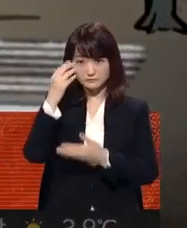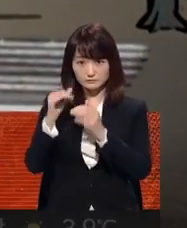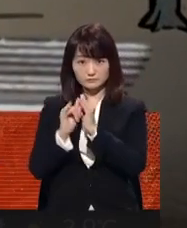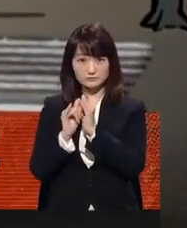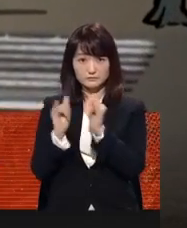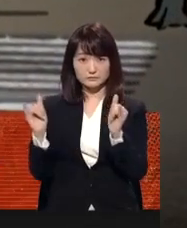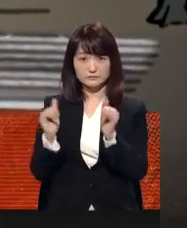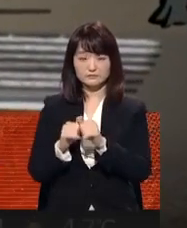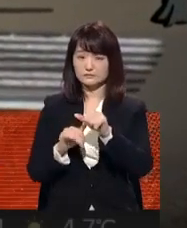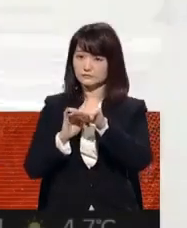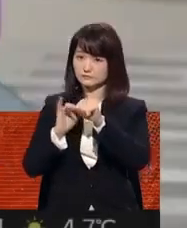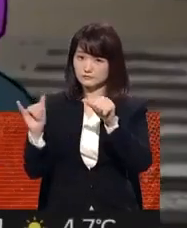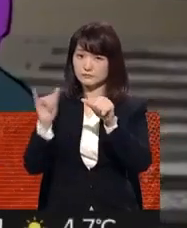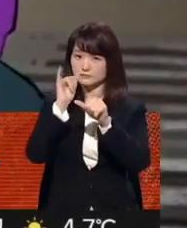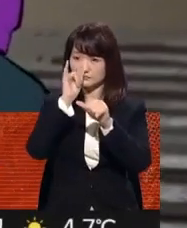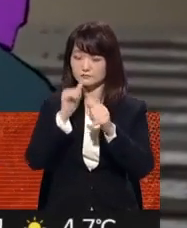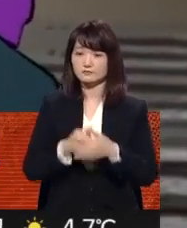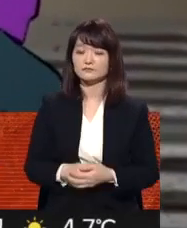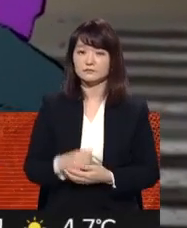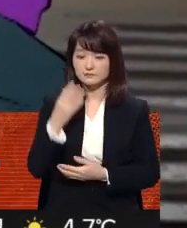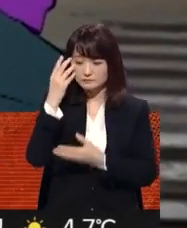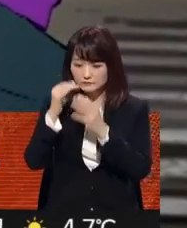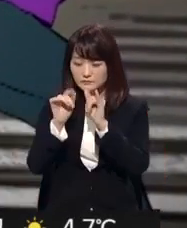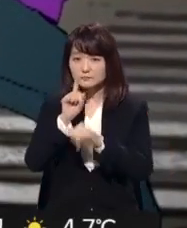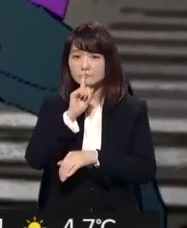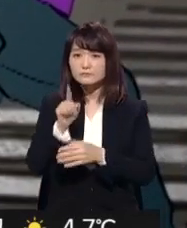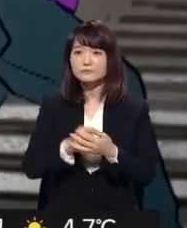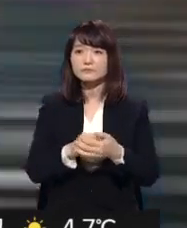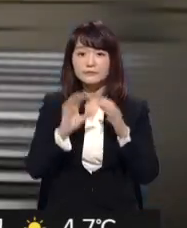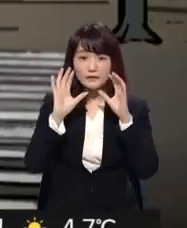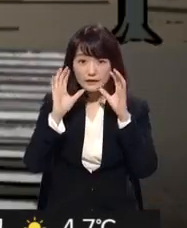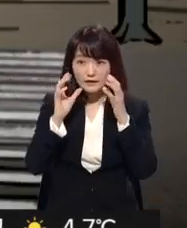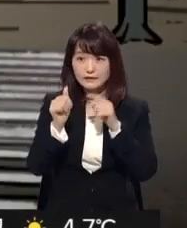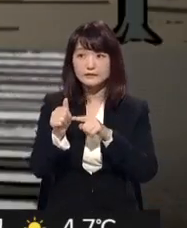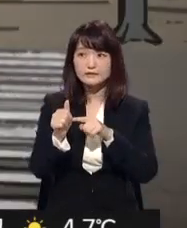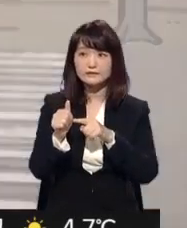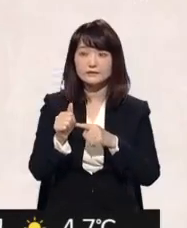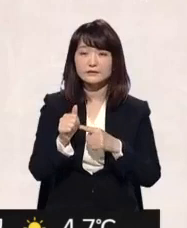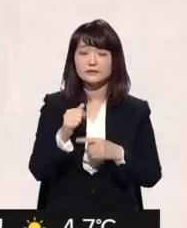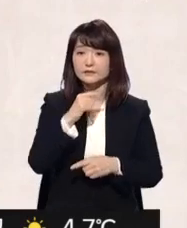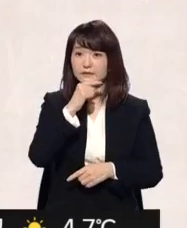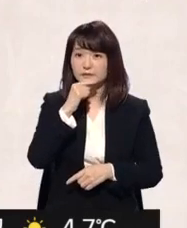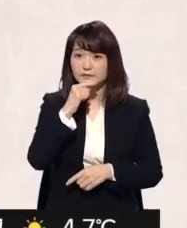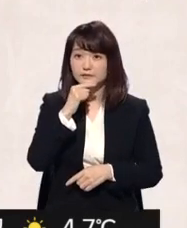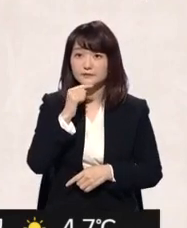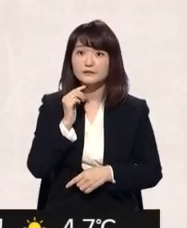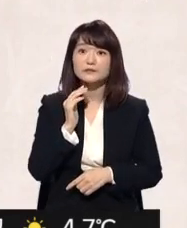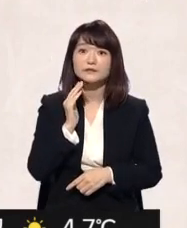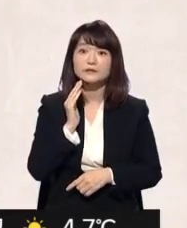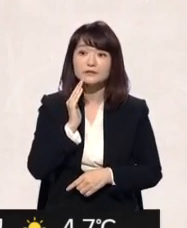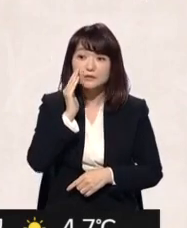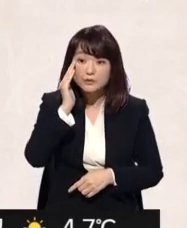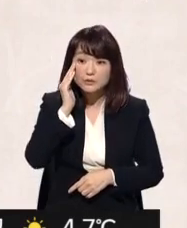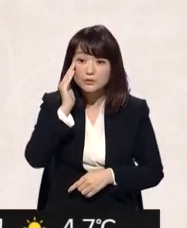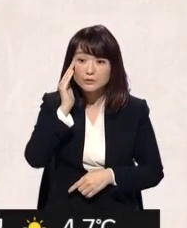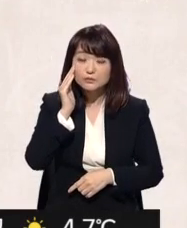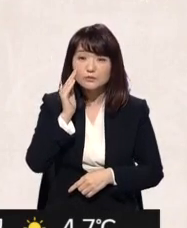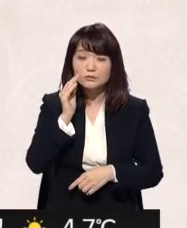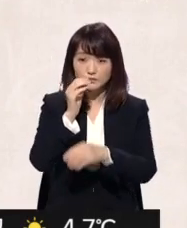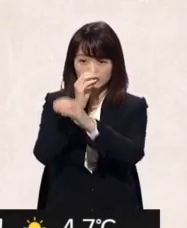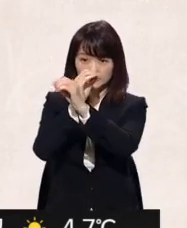다섯 명이 있었고 그 목격자 얘기에 따르면 아이가 초록불이 치자마자 뛰어가는 모습이 있었고